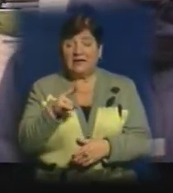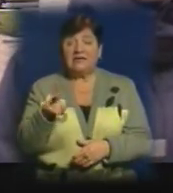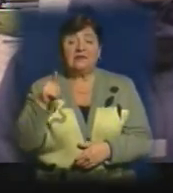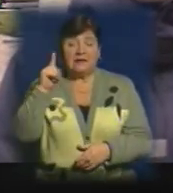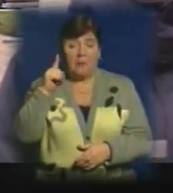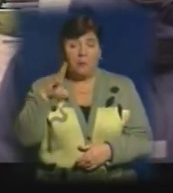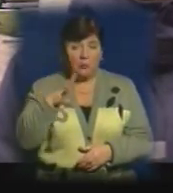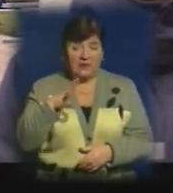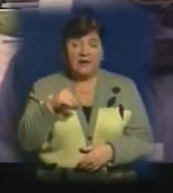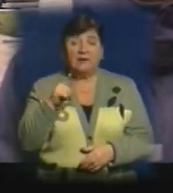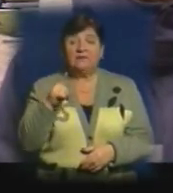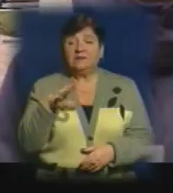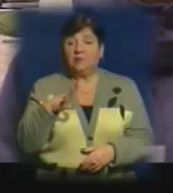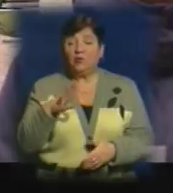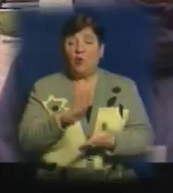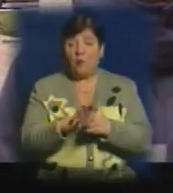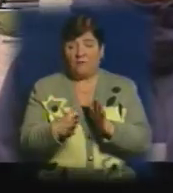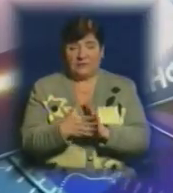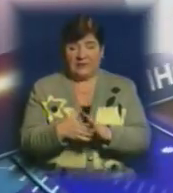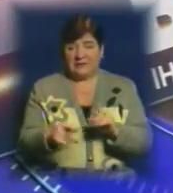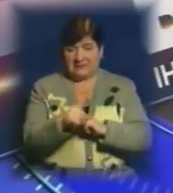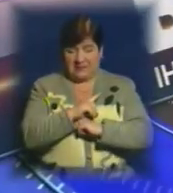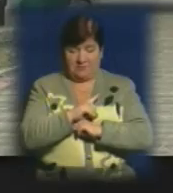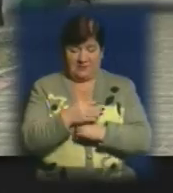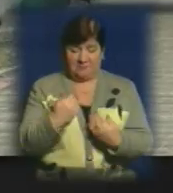там, також не було і травмованих, і загиблих.